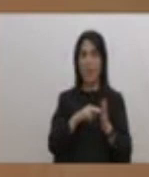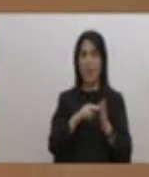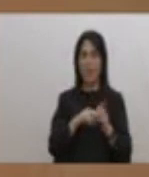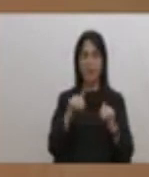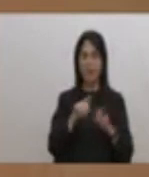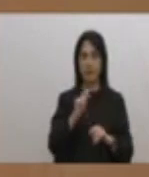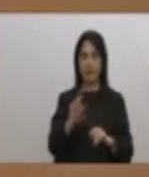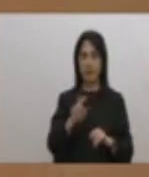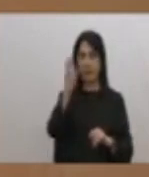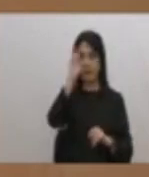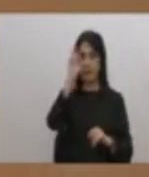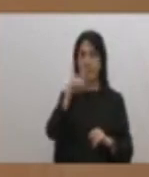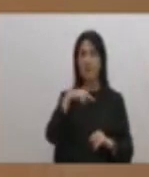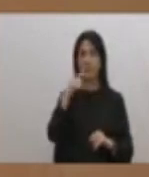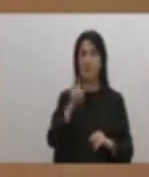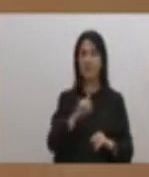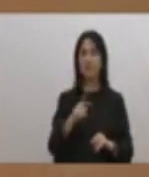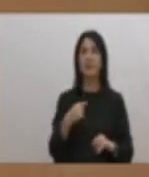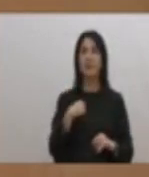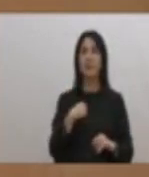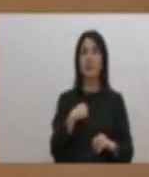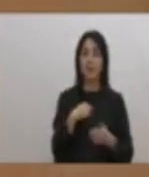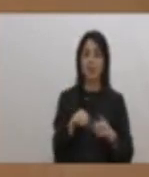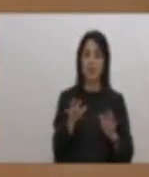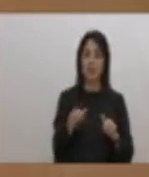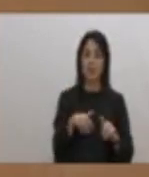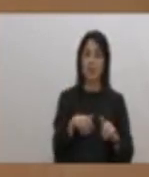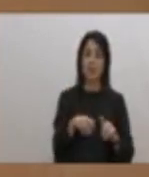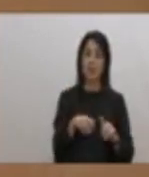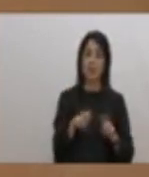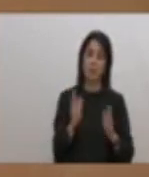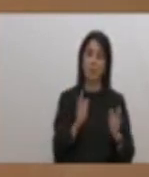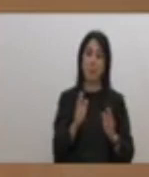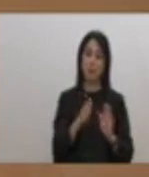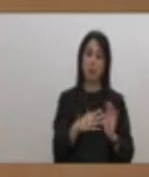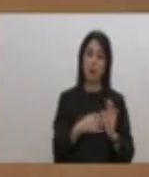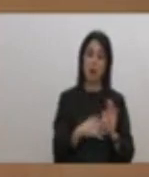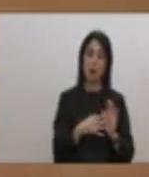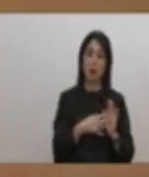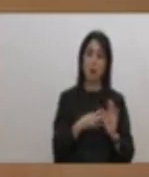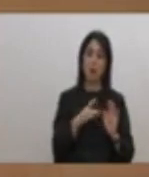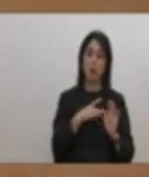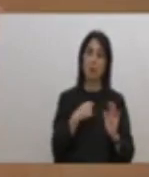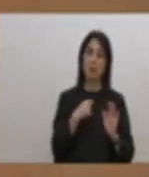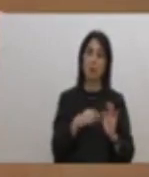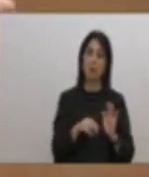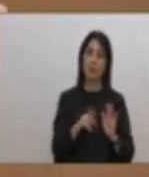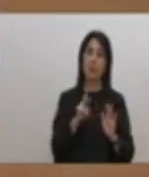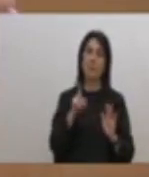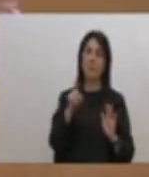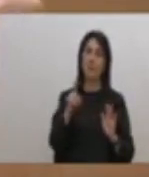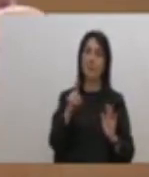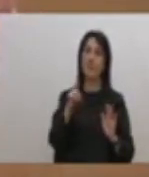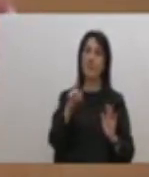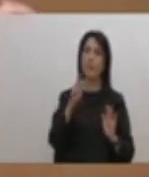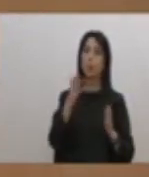დაადგინა. სახელმწიფომ თქვა, რომ მეშევის ყიდი მინიმუმ 90-ით მეშევის ყიდი ყურძენს, რომელსაც თქვენ ვერ